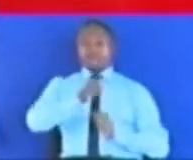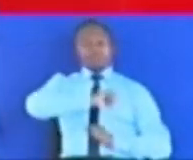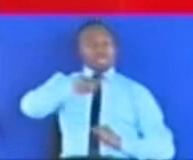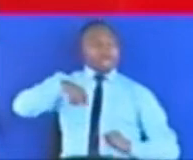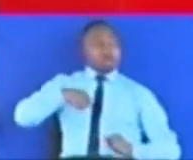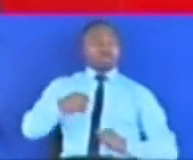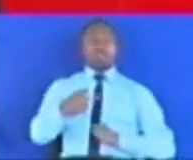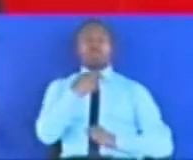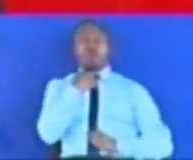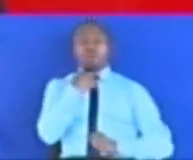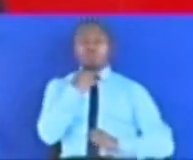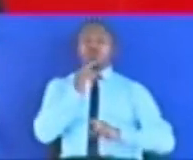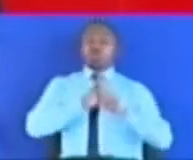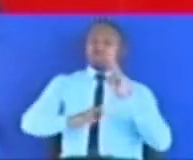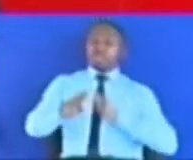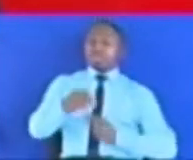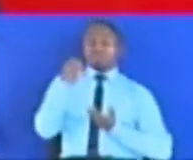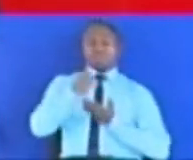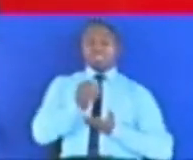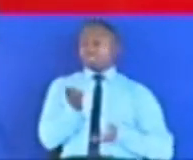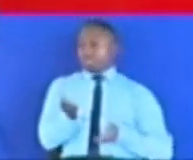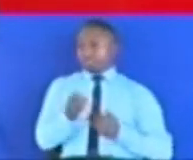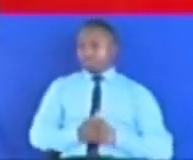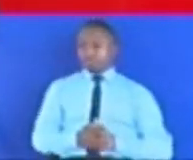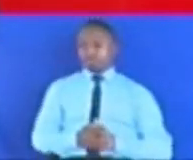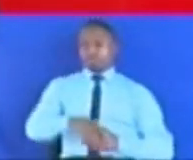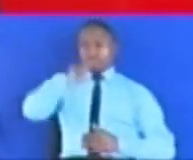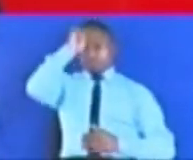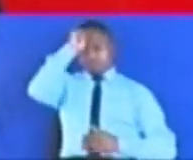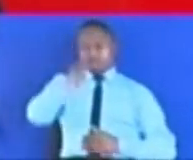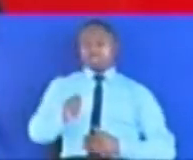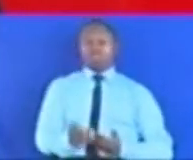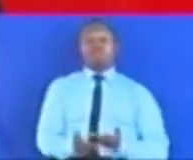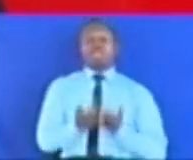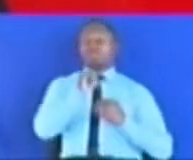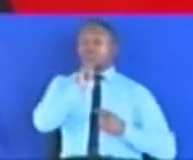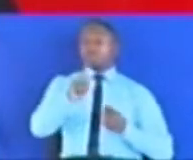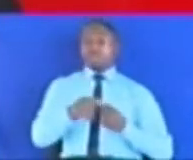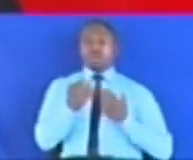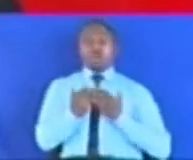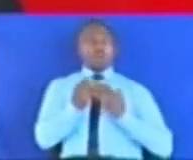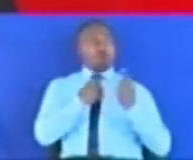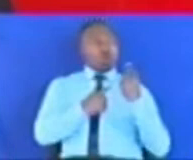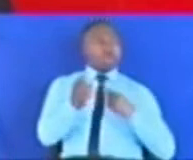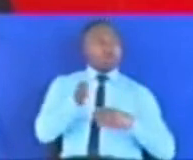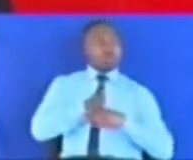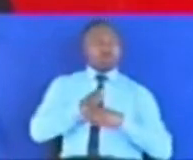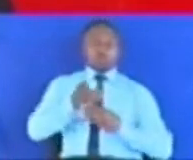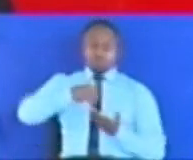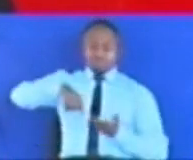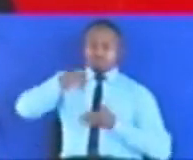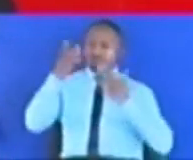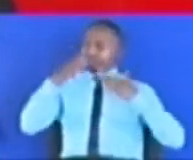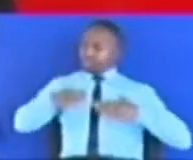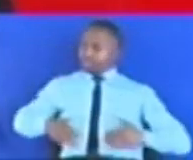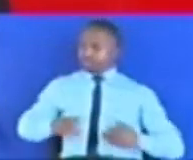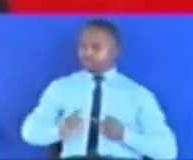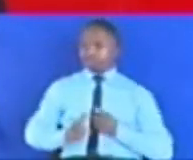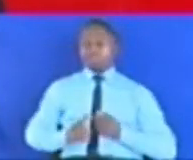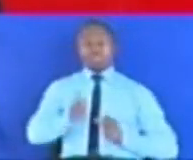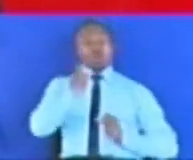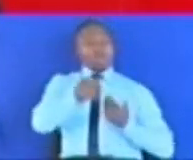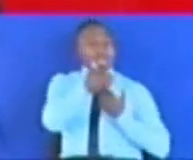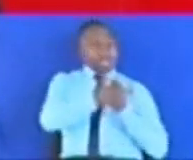tunakaa hapa kujadili bajeti mambo ni yale yale. Mheshimiwa Naibu Speaker, naomba niongelee kwenye swala la vituo vya afya ambavyo